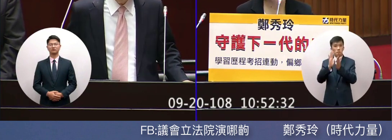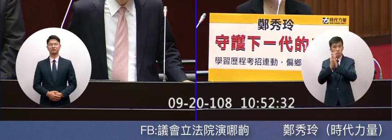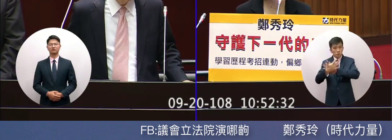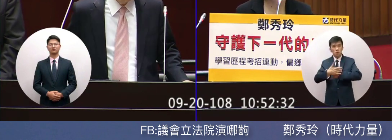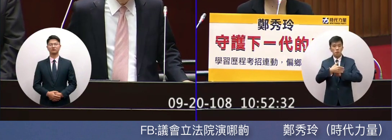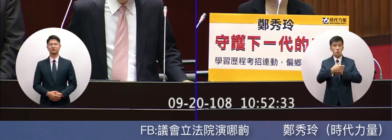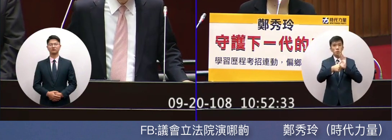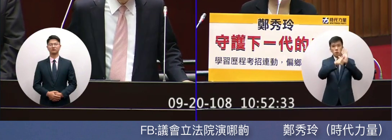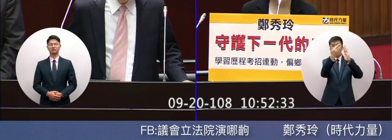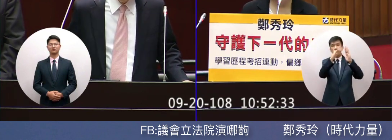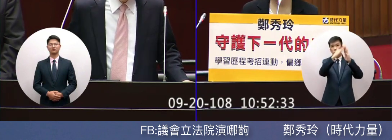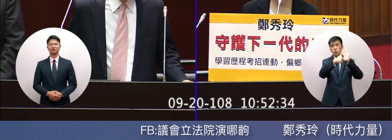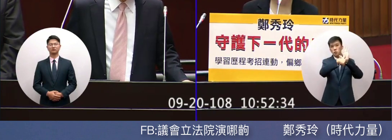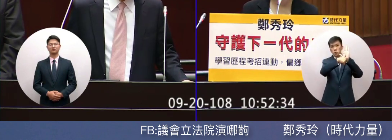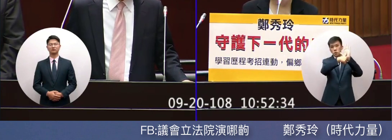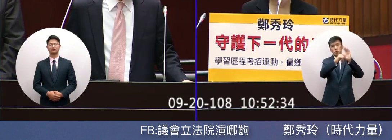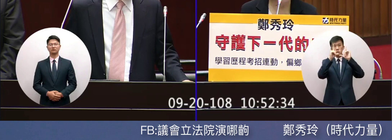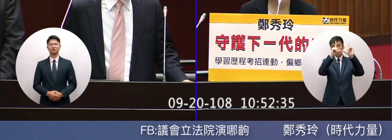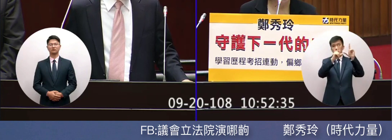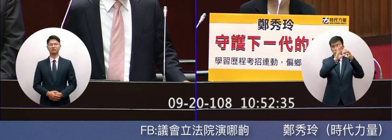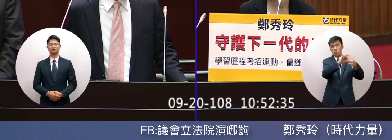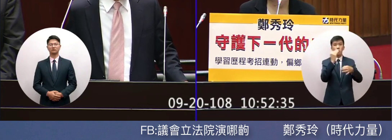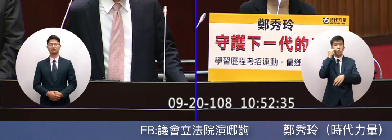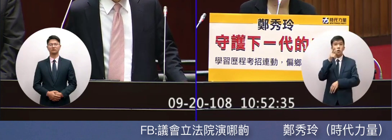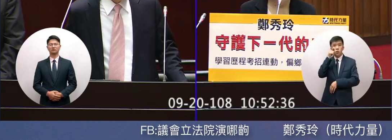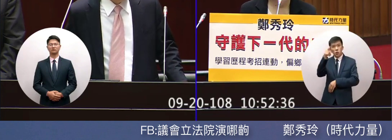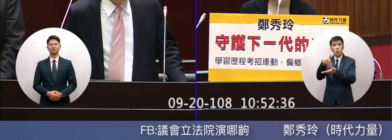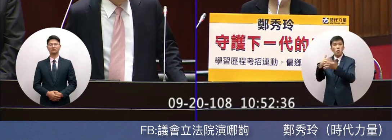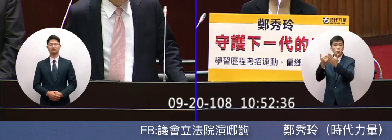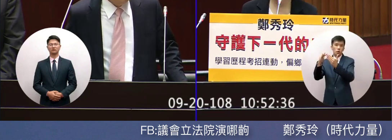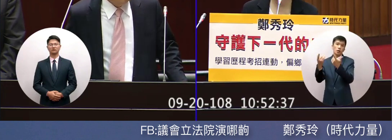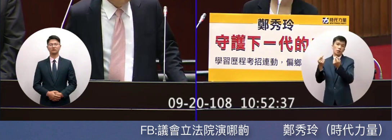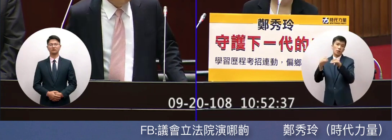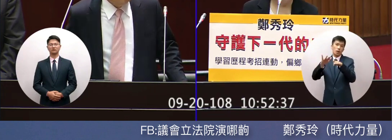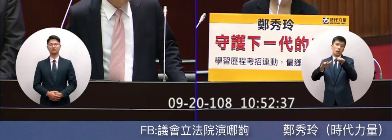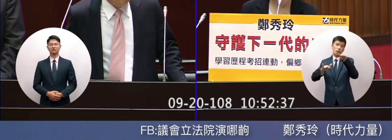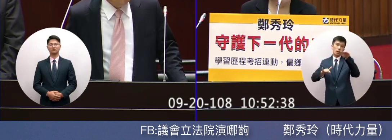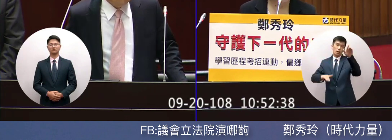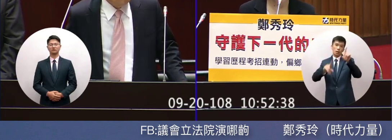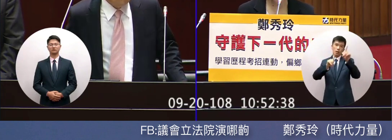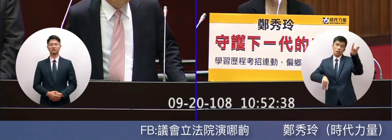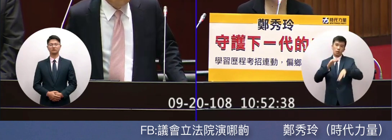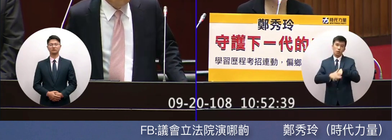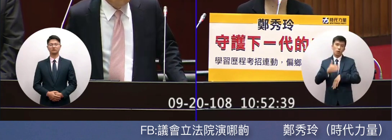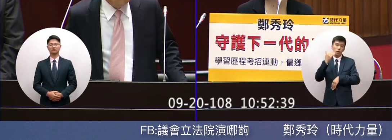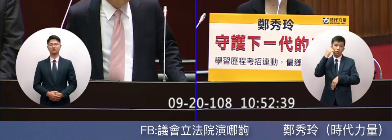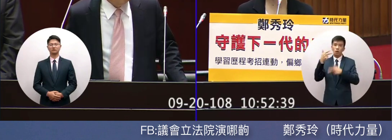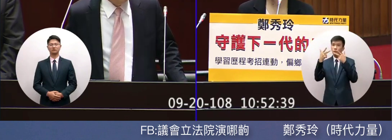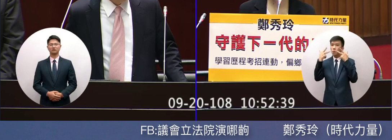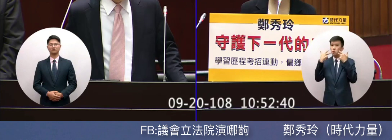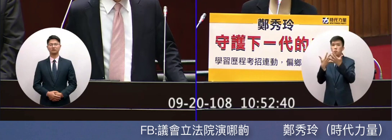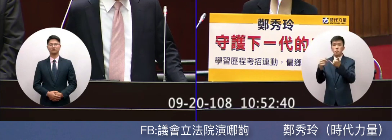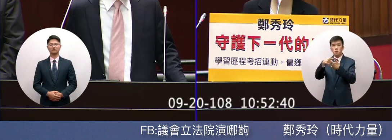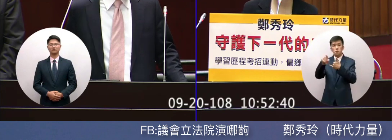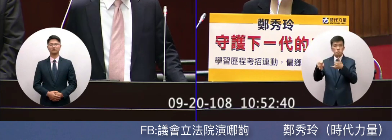中更明星偏乡高中更偏乡对偏乡弱势原住民的小孩子的未来发